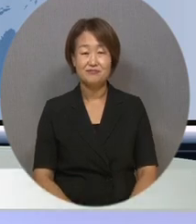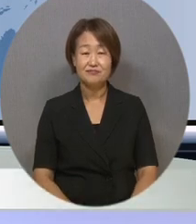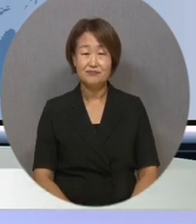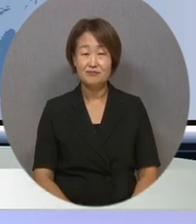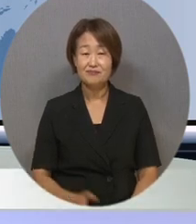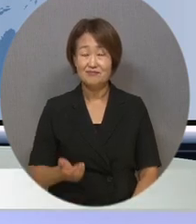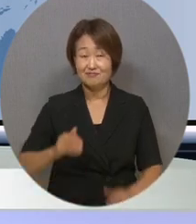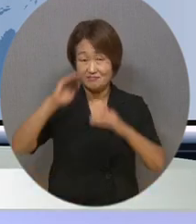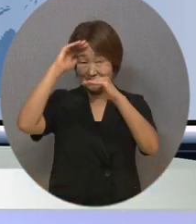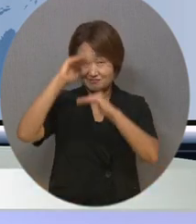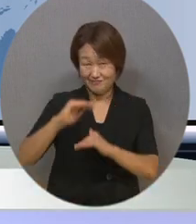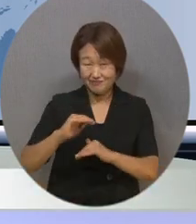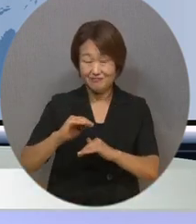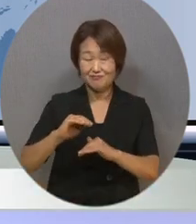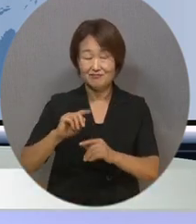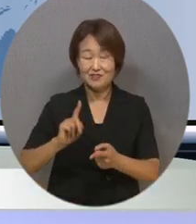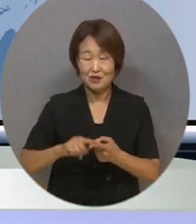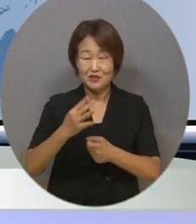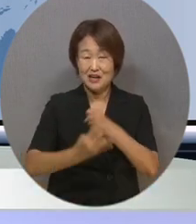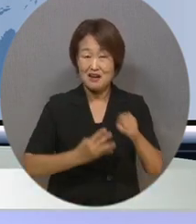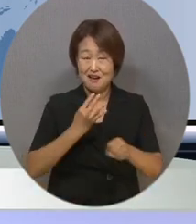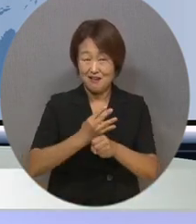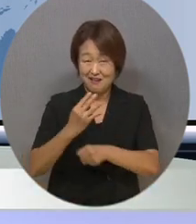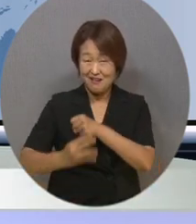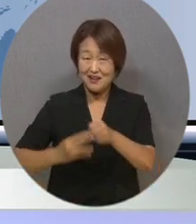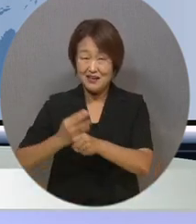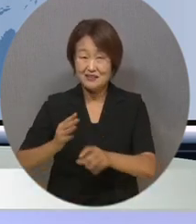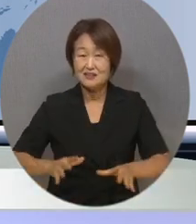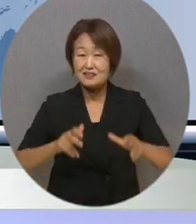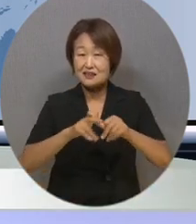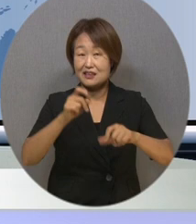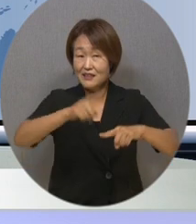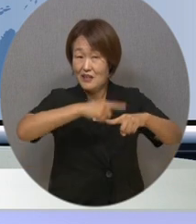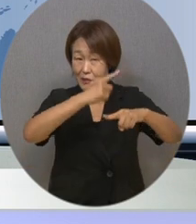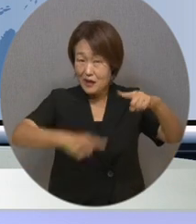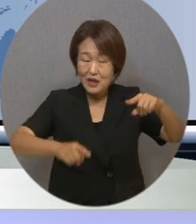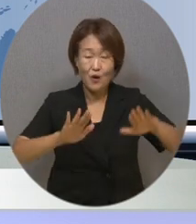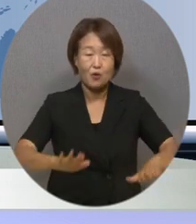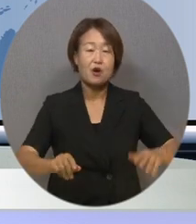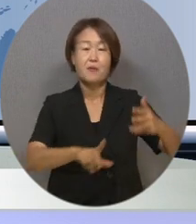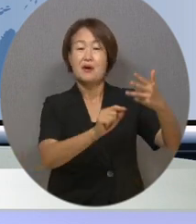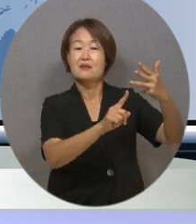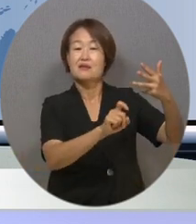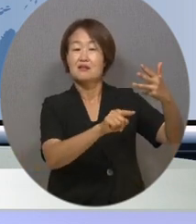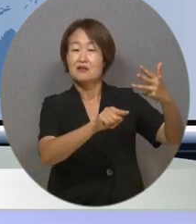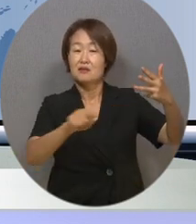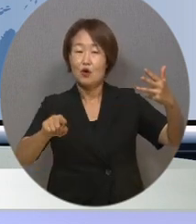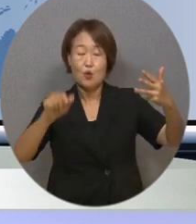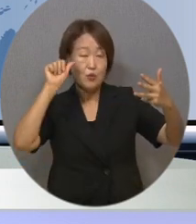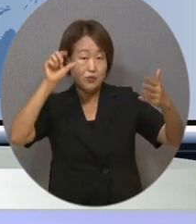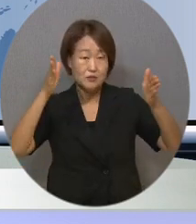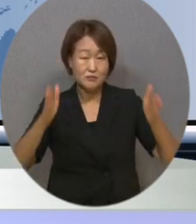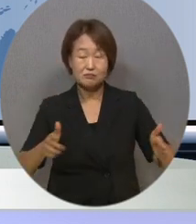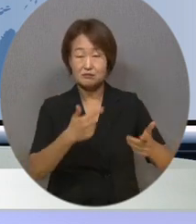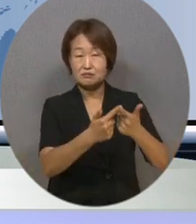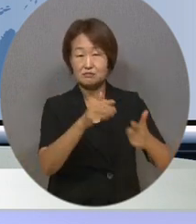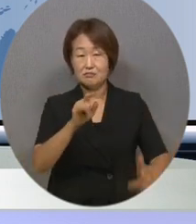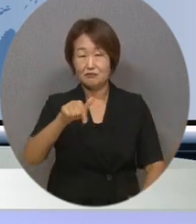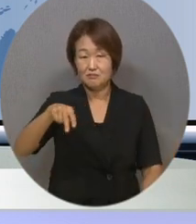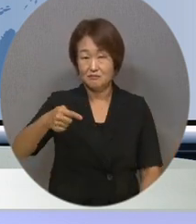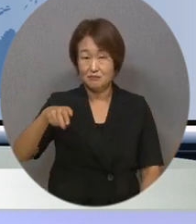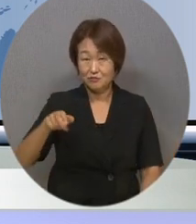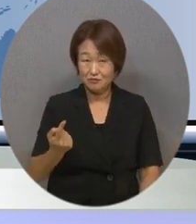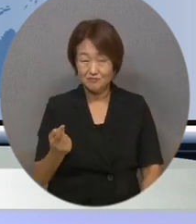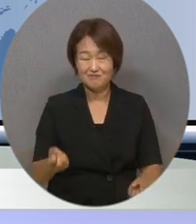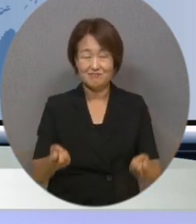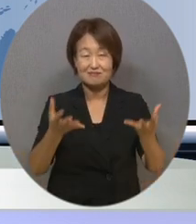앞서 전해드린 것처럼 4년마다 열리는 세계 장애인 대회가 올해는 8월 11일부터 5일간 부산 백스코에서